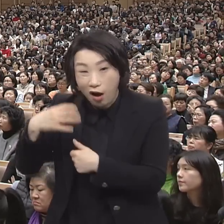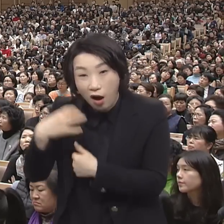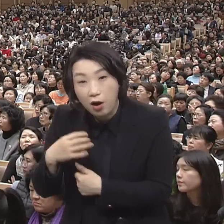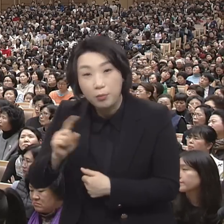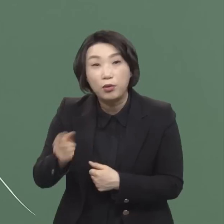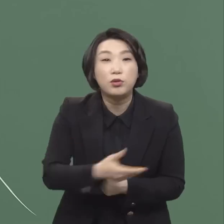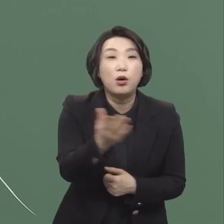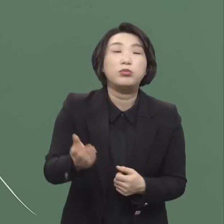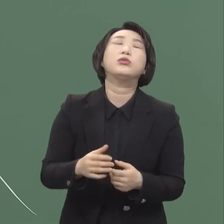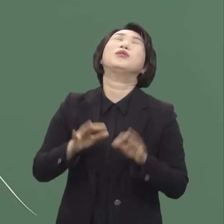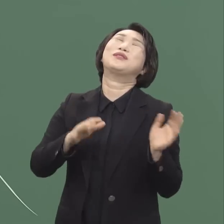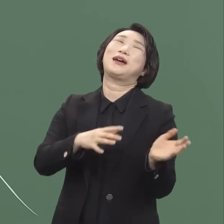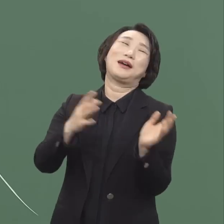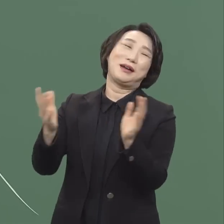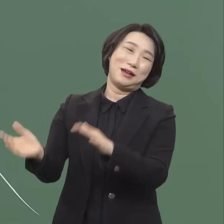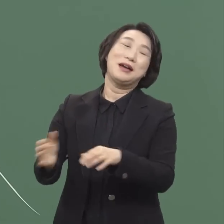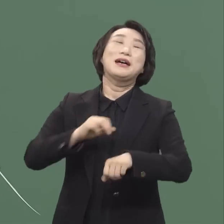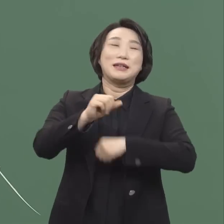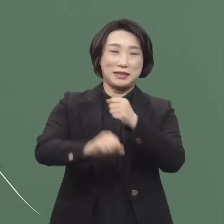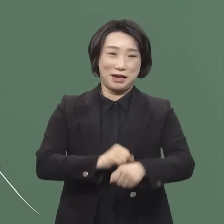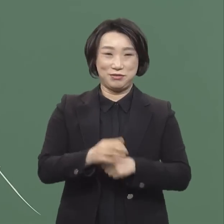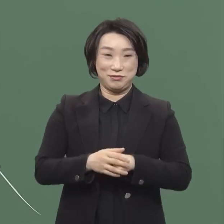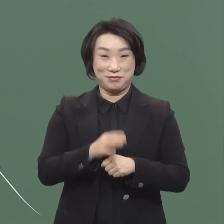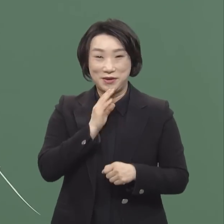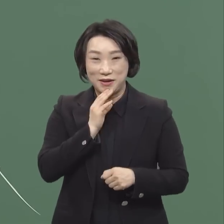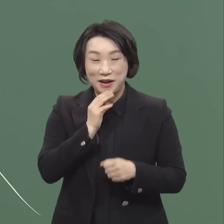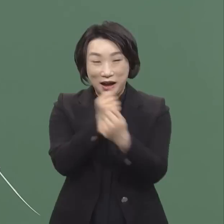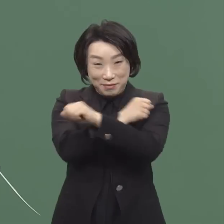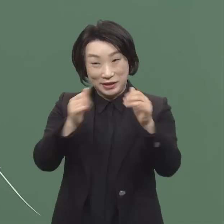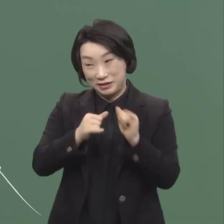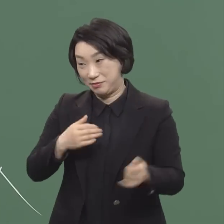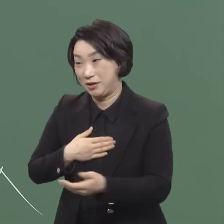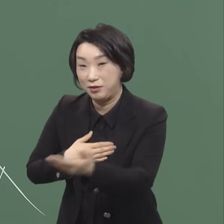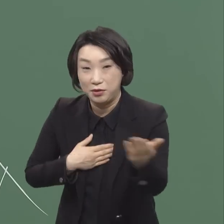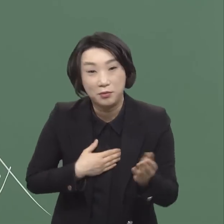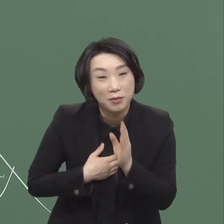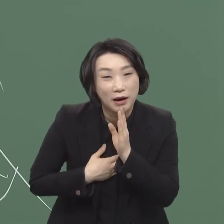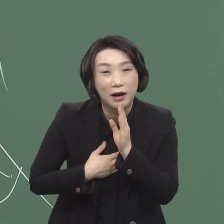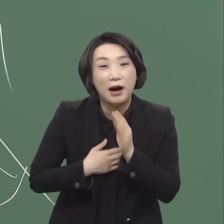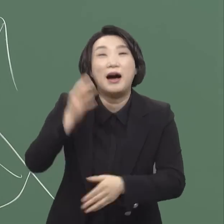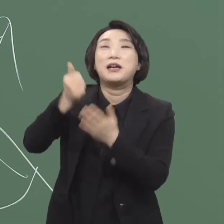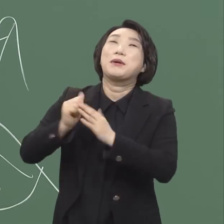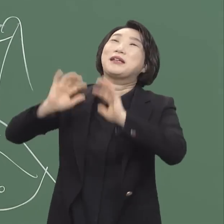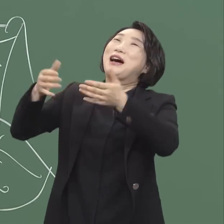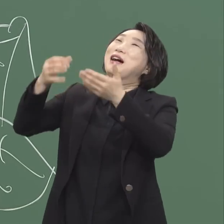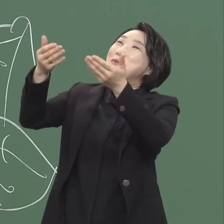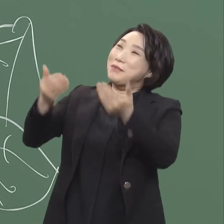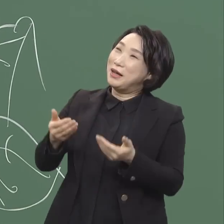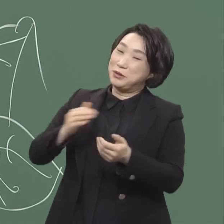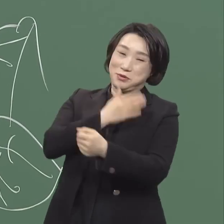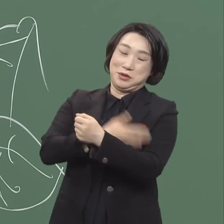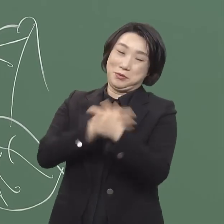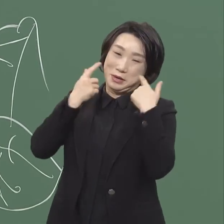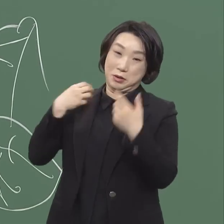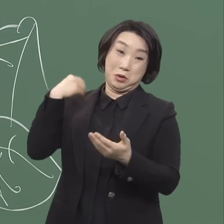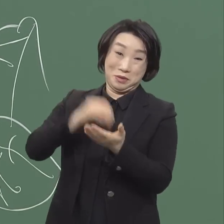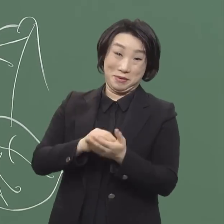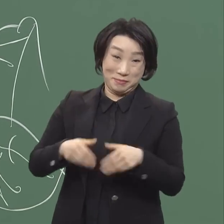율법에 정말로 자유하고 해방된 자가 되어서 우리는 상속자의 권리를 확실하게